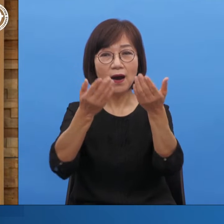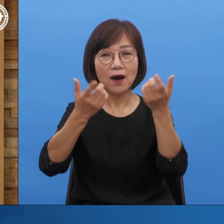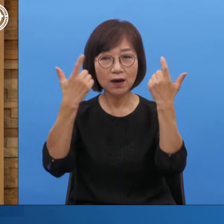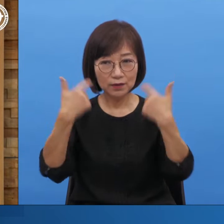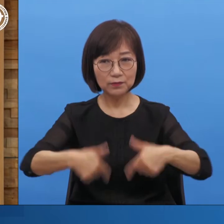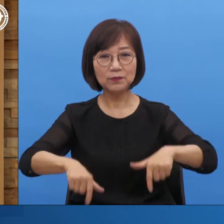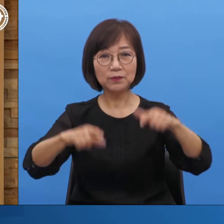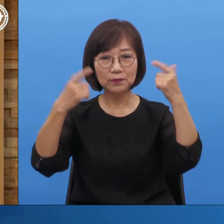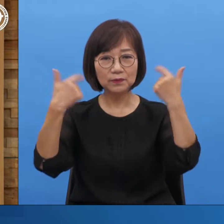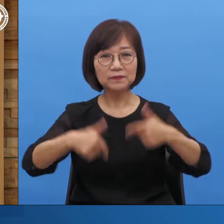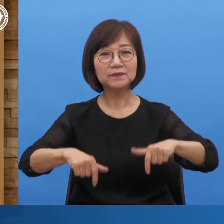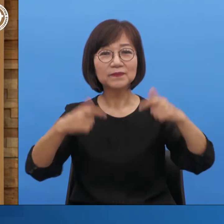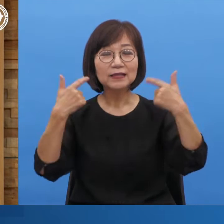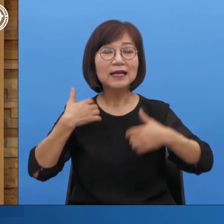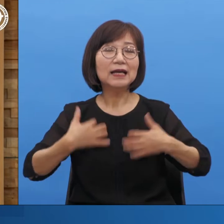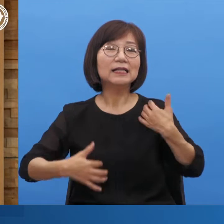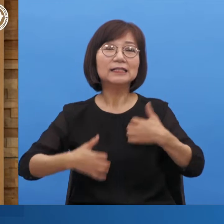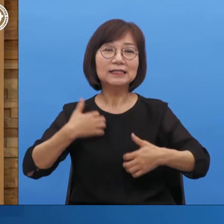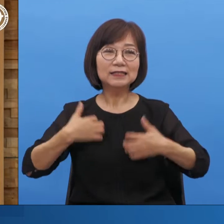기도하고